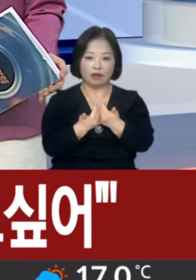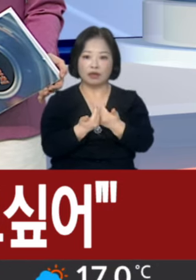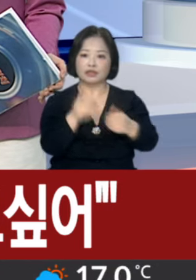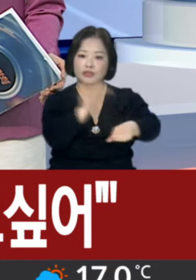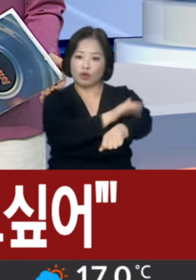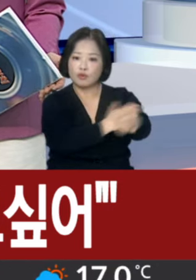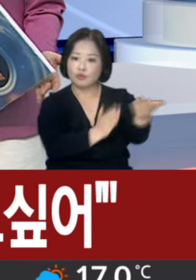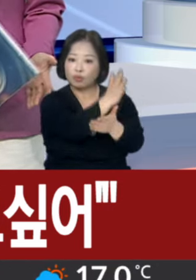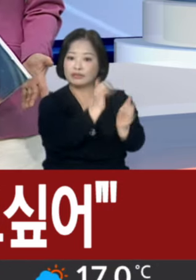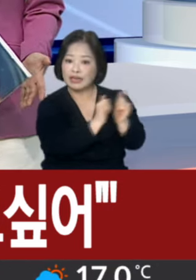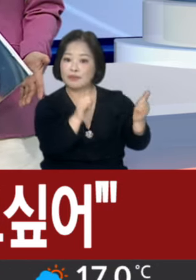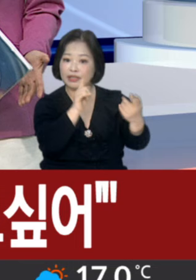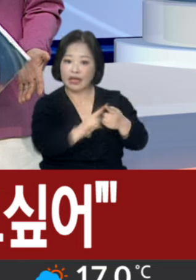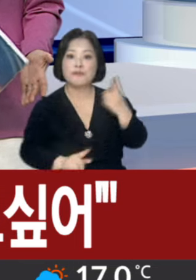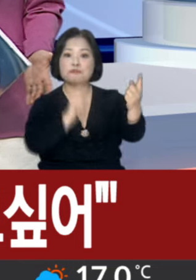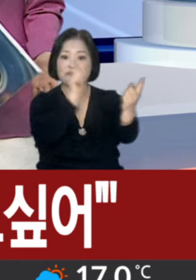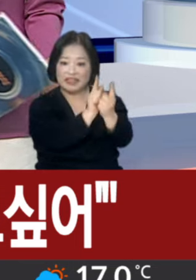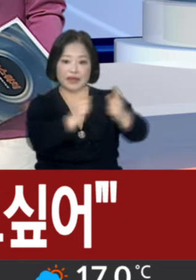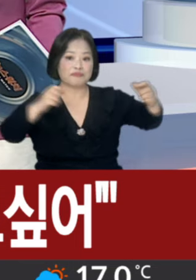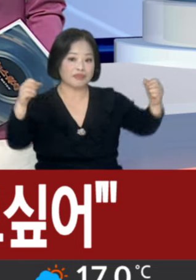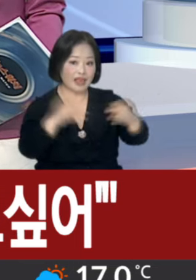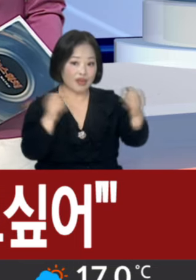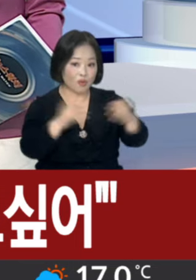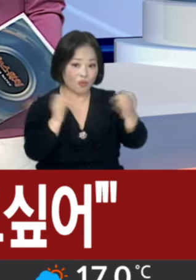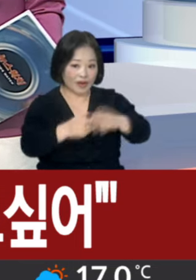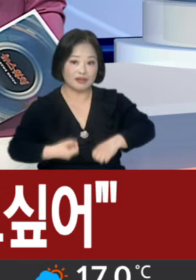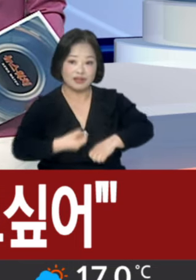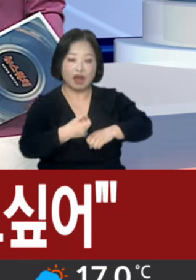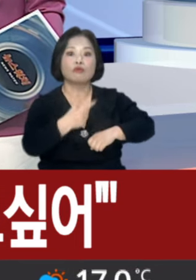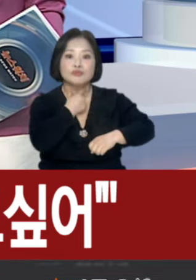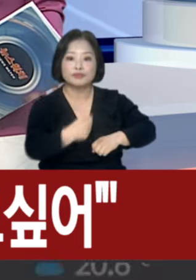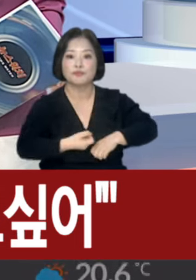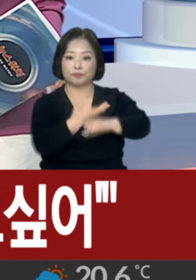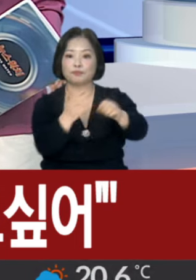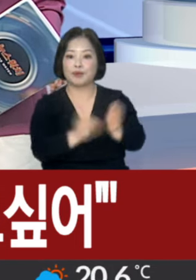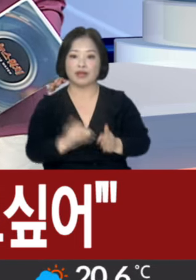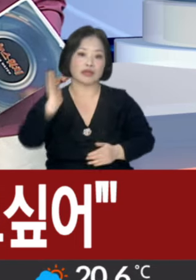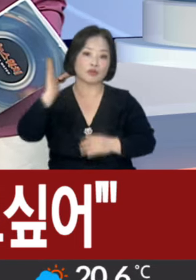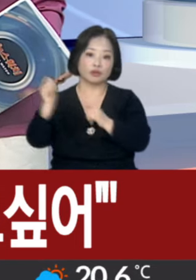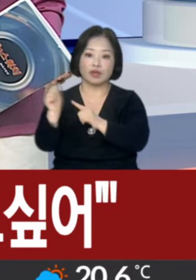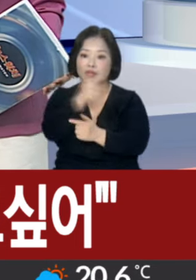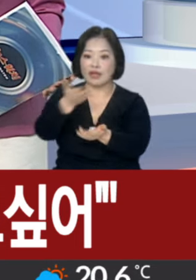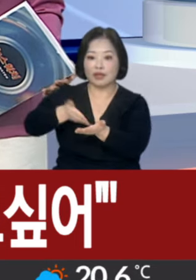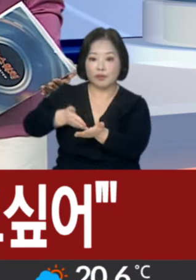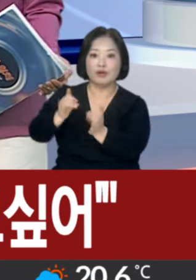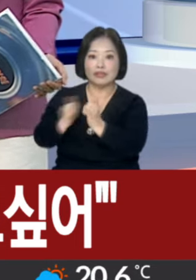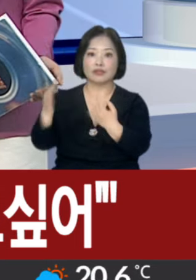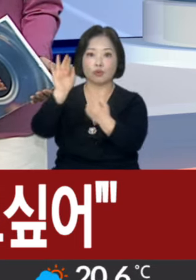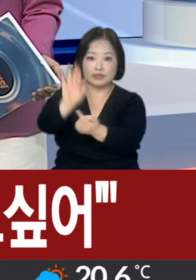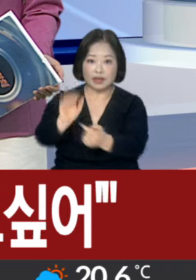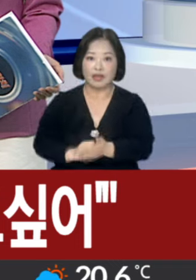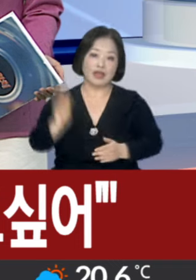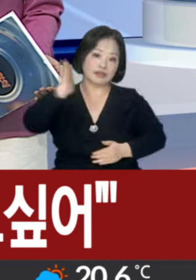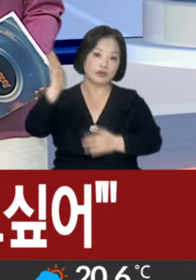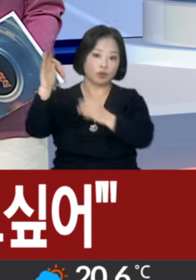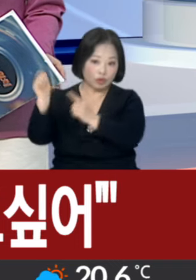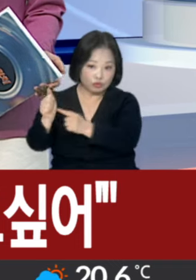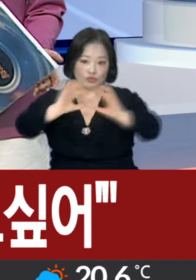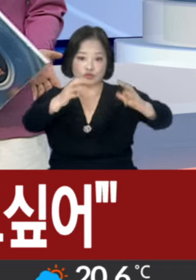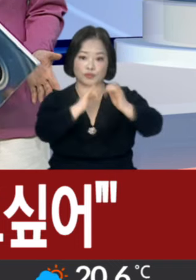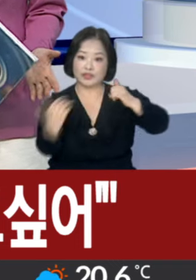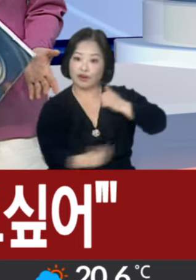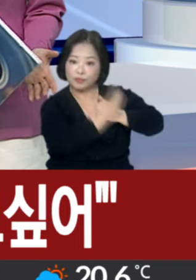전공의들을 향해서 만남과 대화의 메시지를 전했습니다 대통령실 대변인실은 오늘 공지를 통해 대통령실은